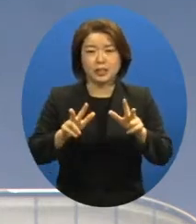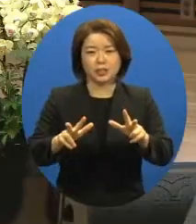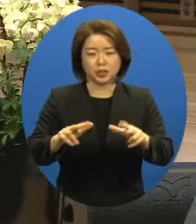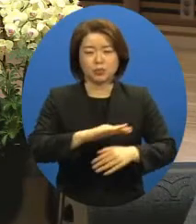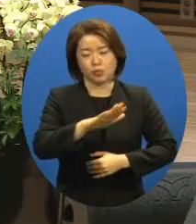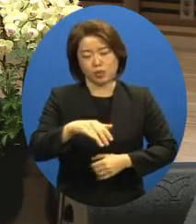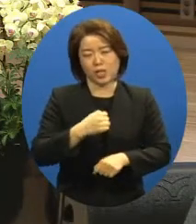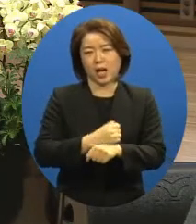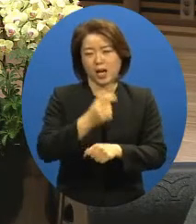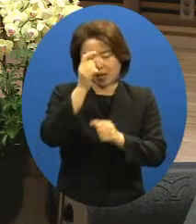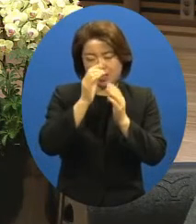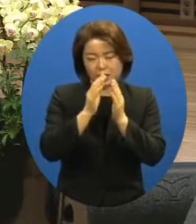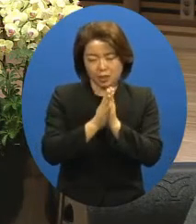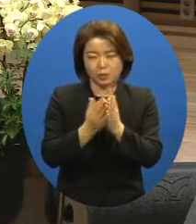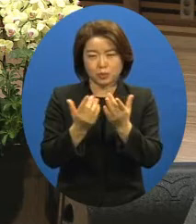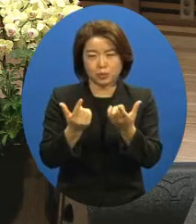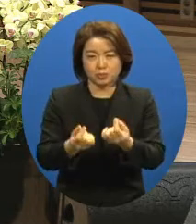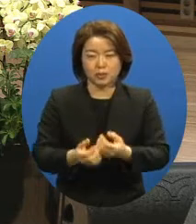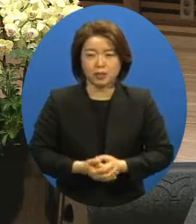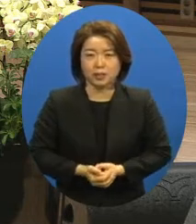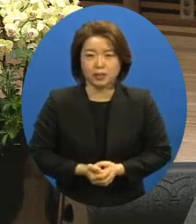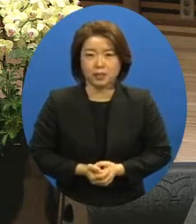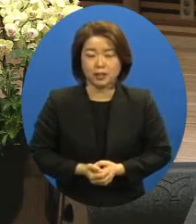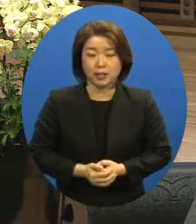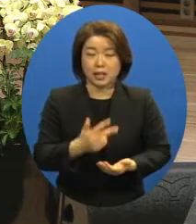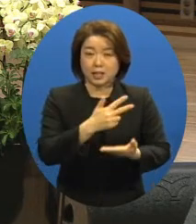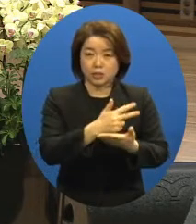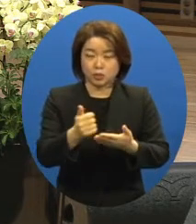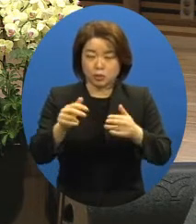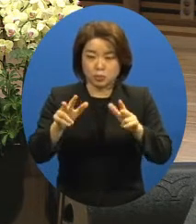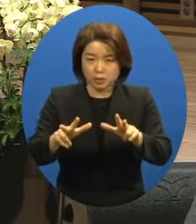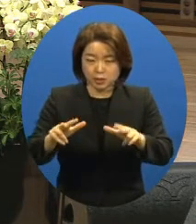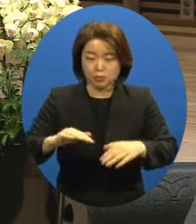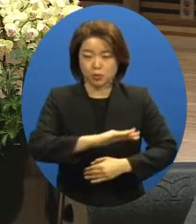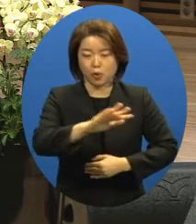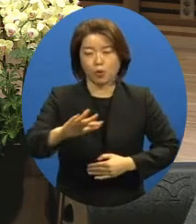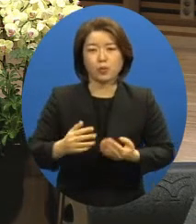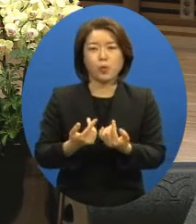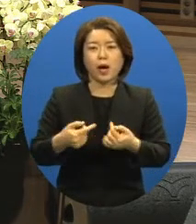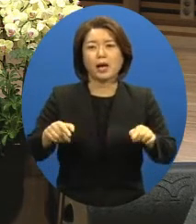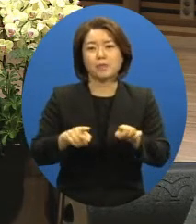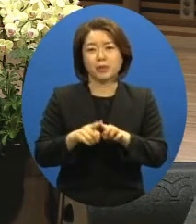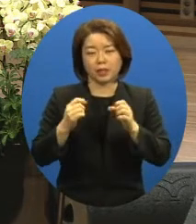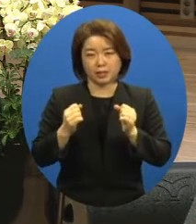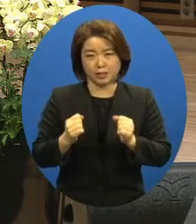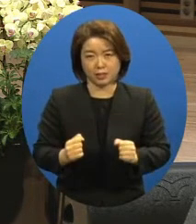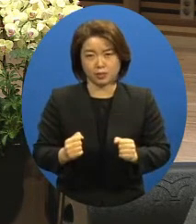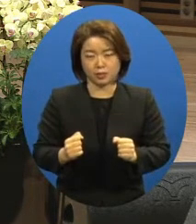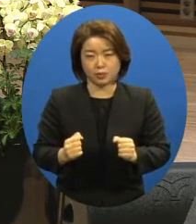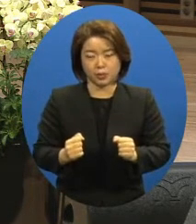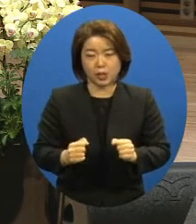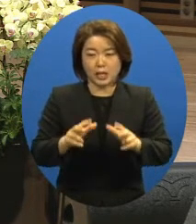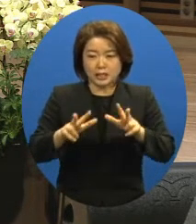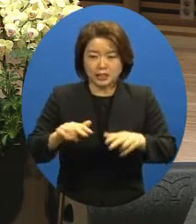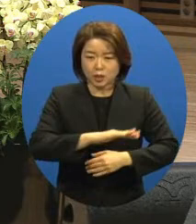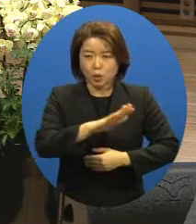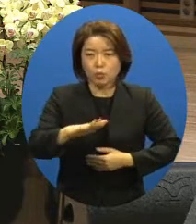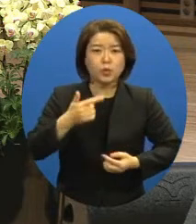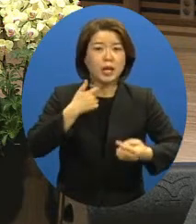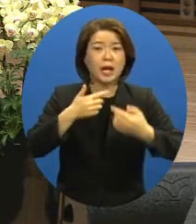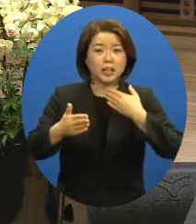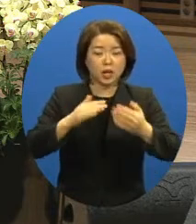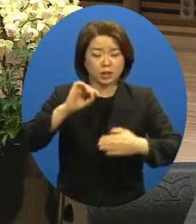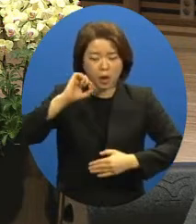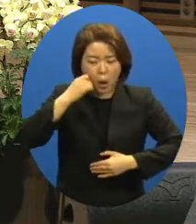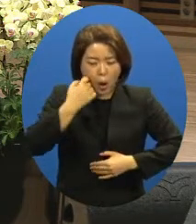기도입니다. 주님은 지금도 우리와 함께 계시고, 그리고 지금 우리가 겪는 이 어려움보다도